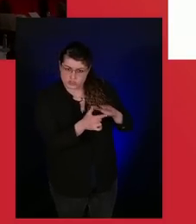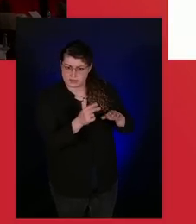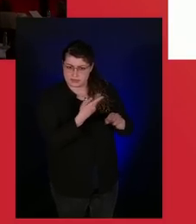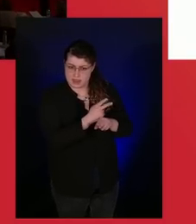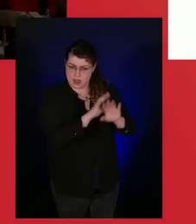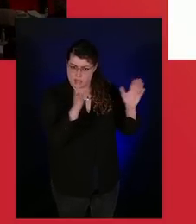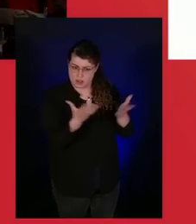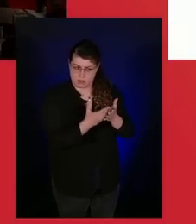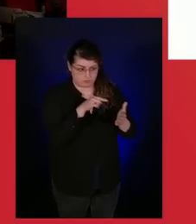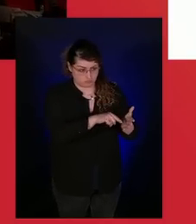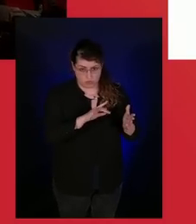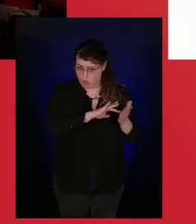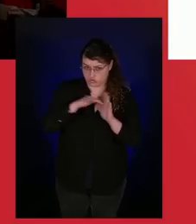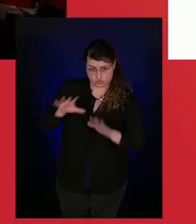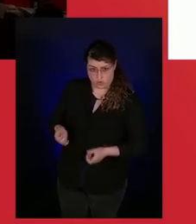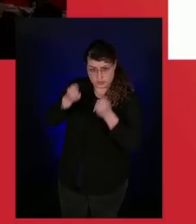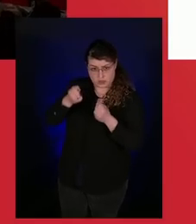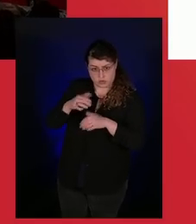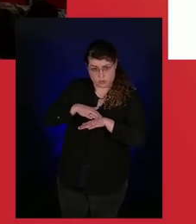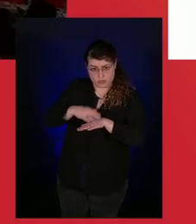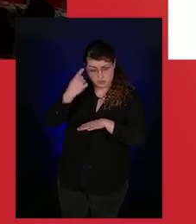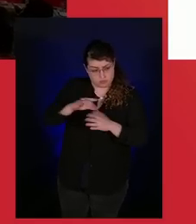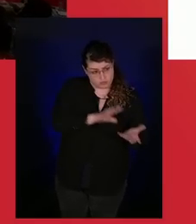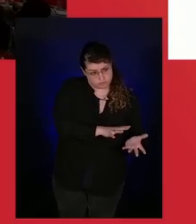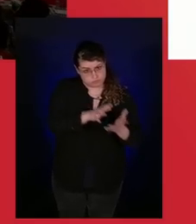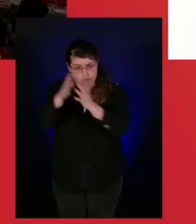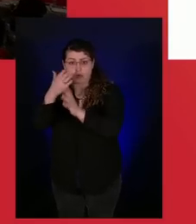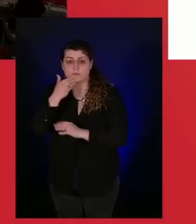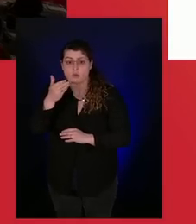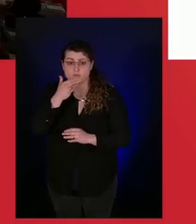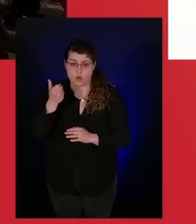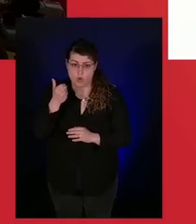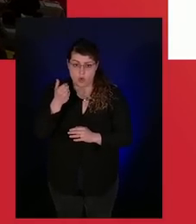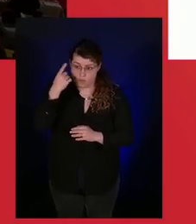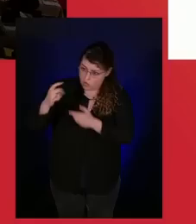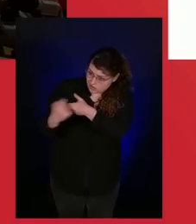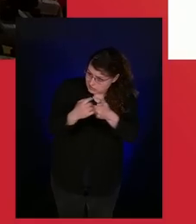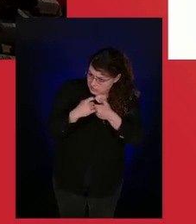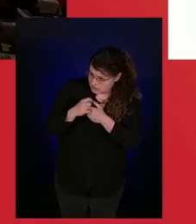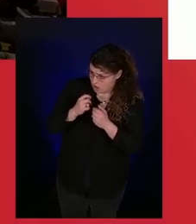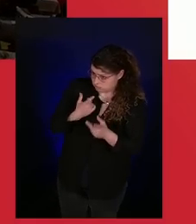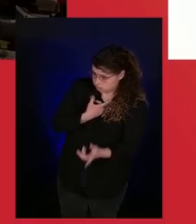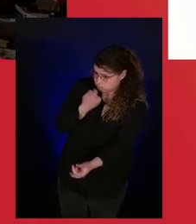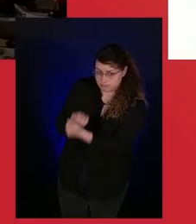compétences politiques pour favoriser son évolution afin de répondre aux besoins des syndicats.